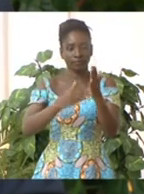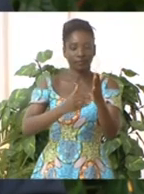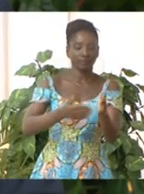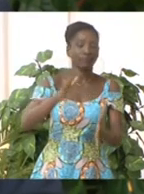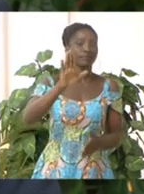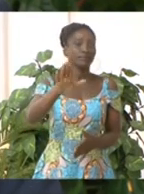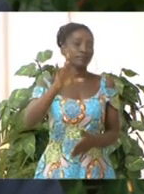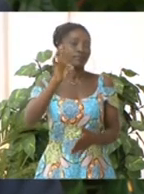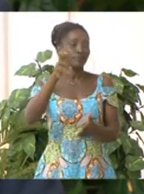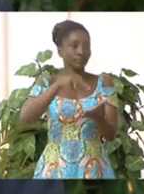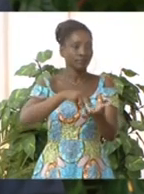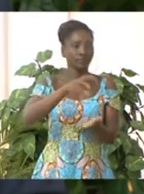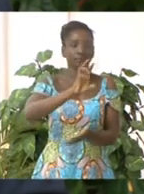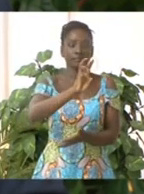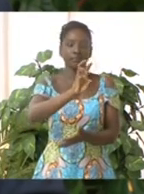57677.